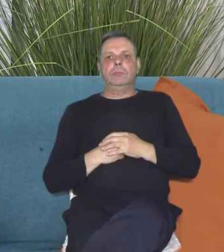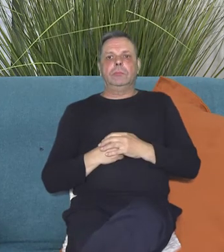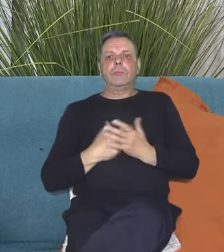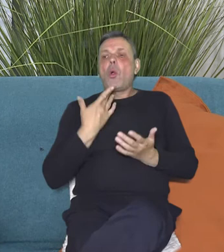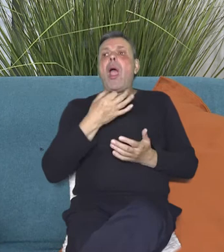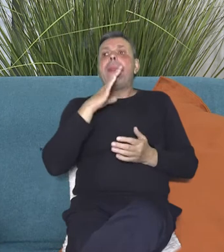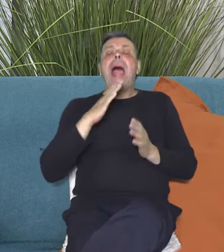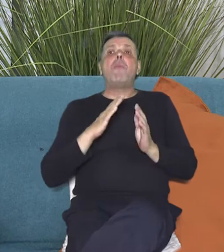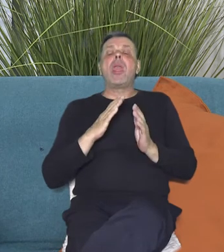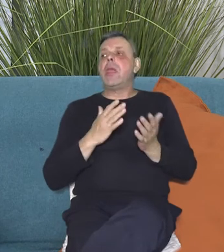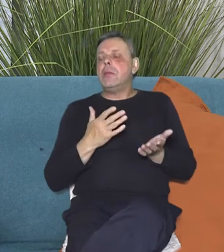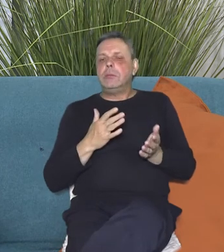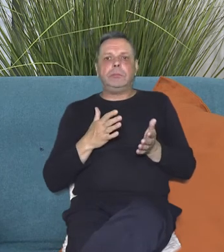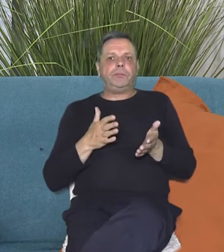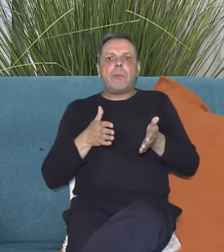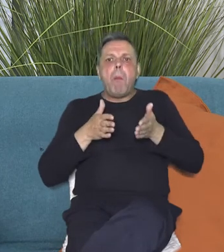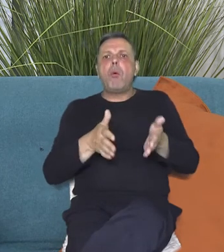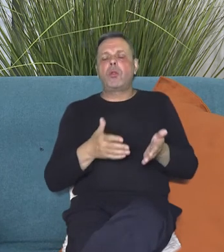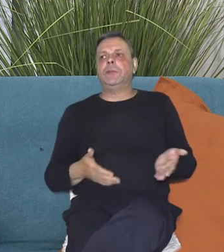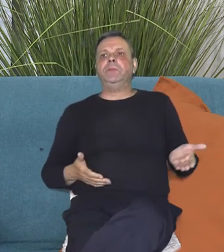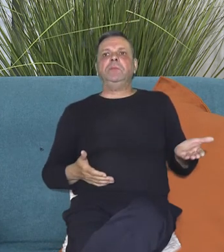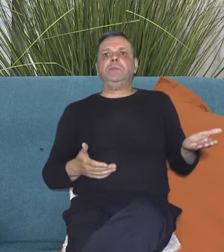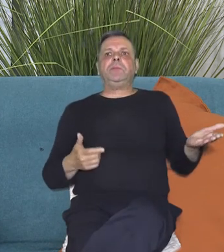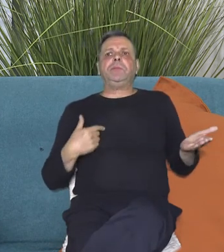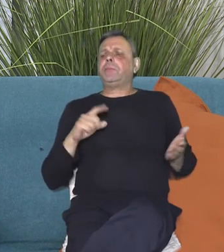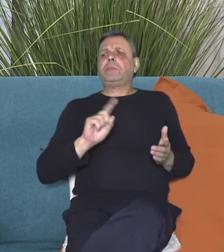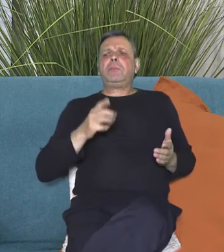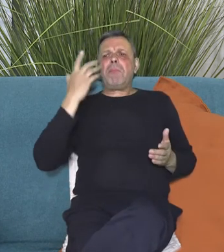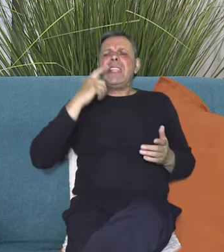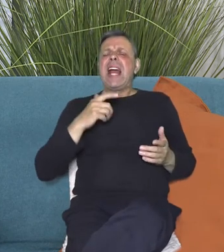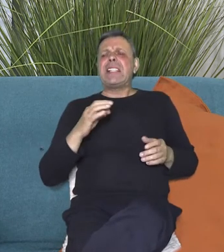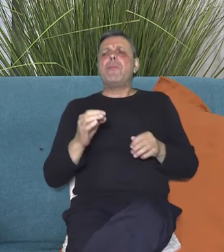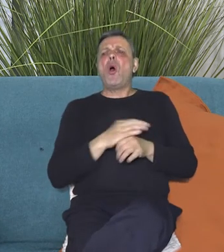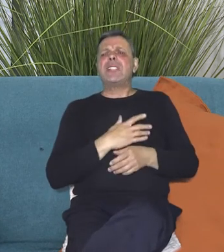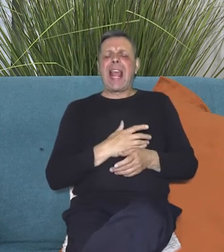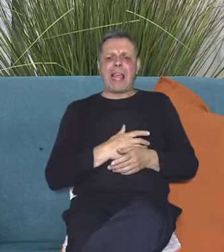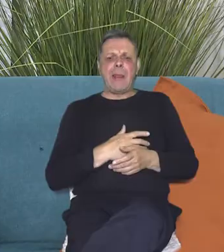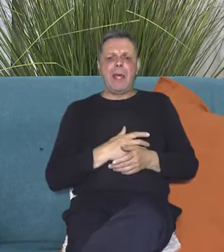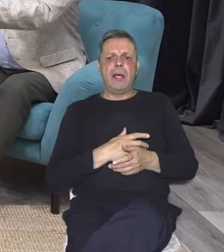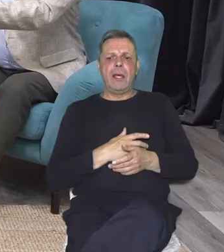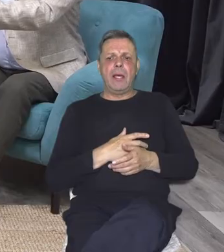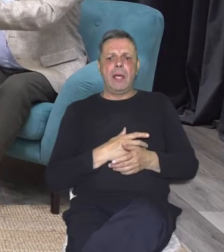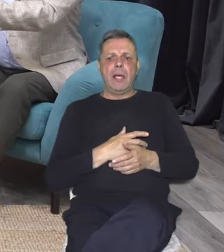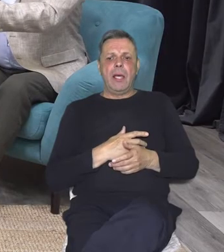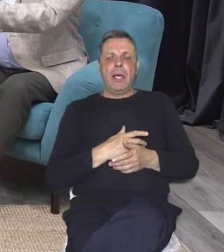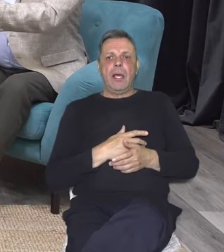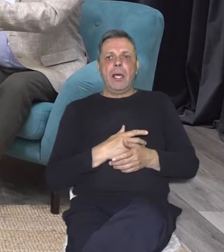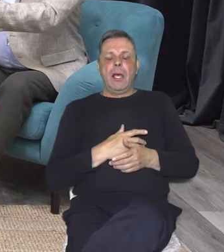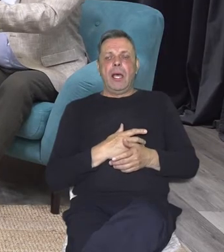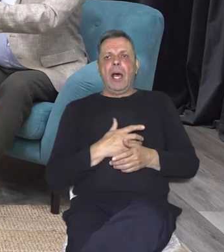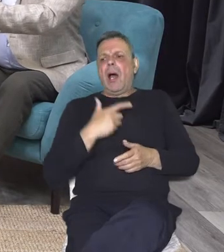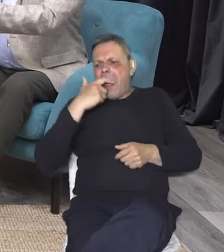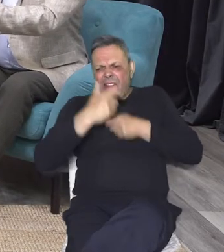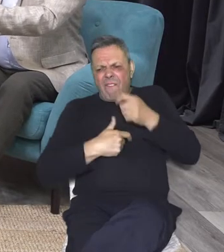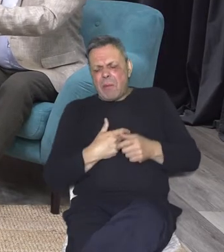Una, koji je najbolji put da najviše doživim? Iako nisam bio sretan kad sam vidio nekakve filmiće, zmije obožavam. Ali kad sam vidio